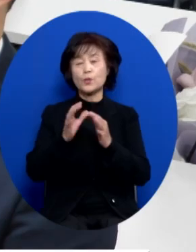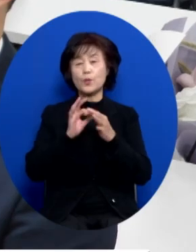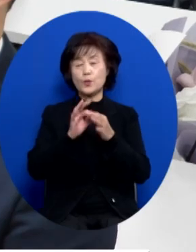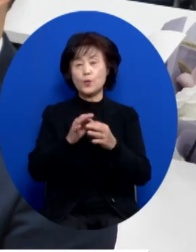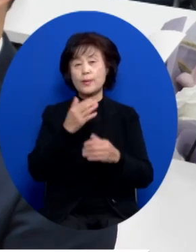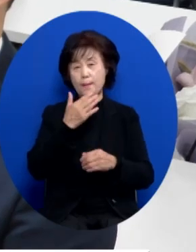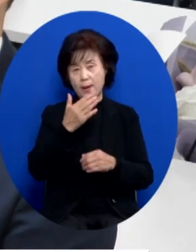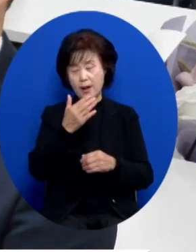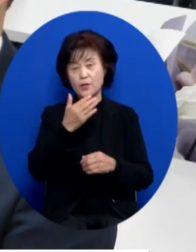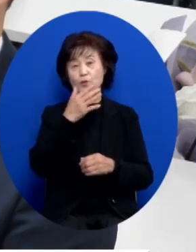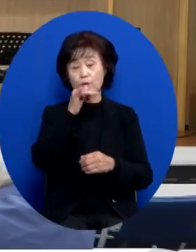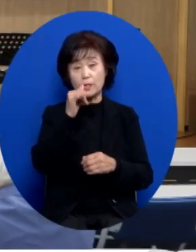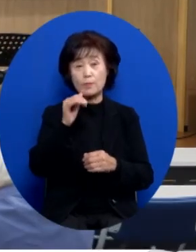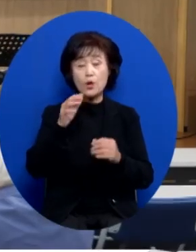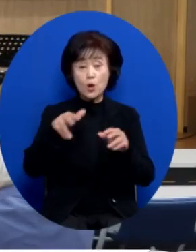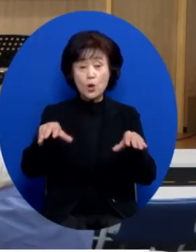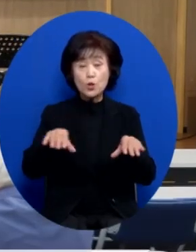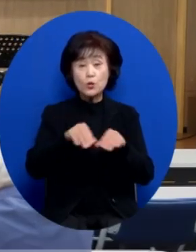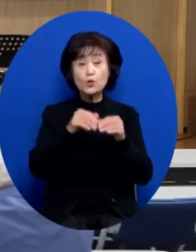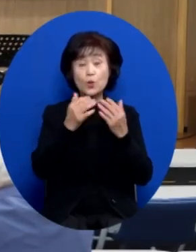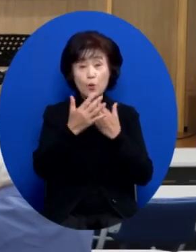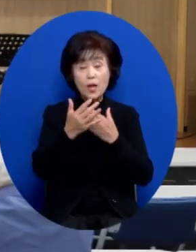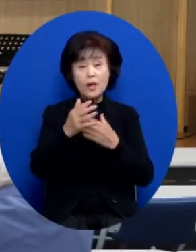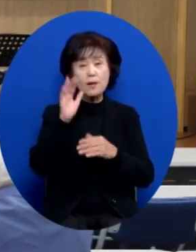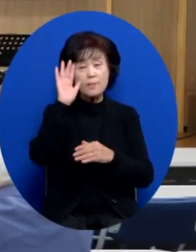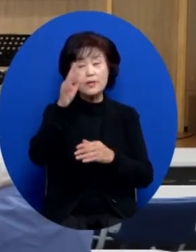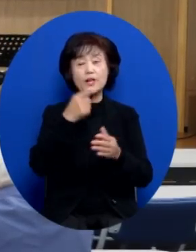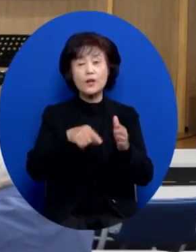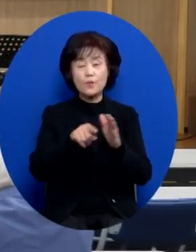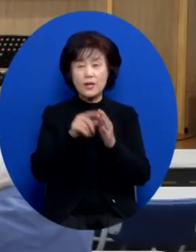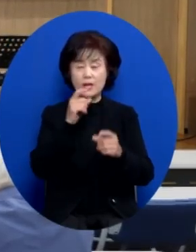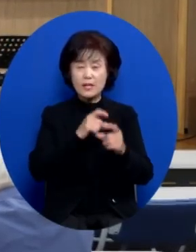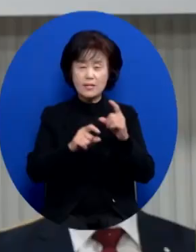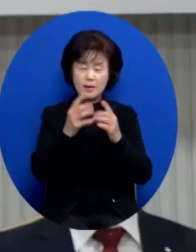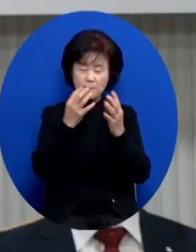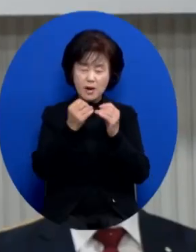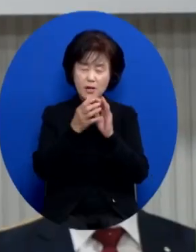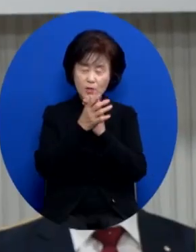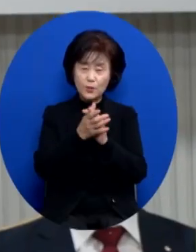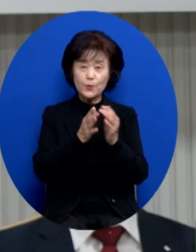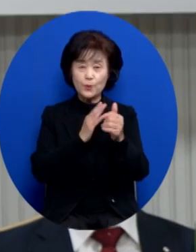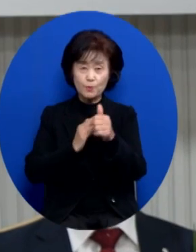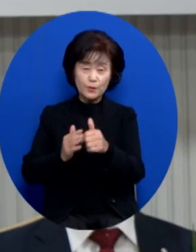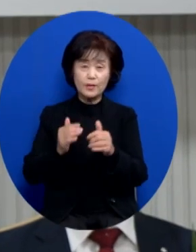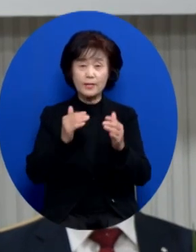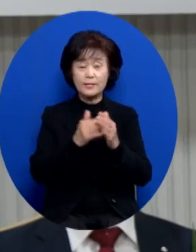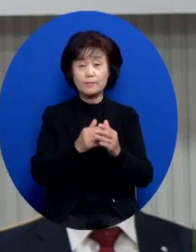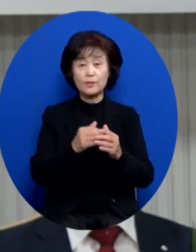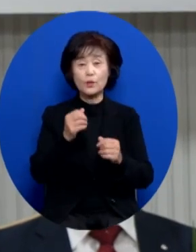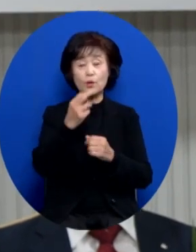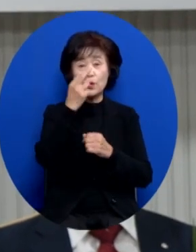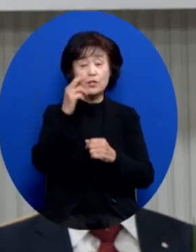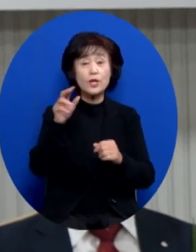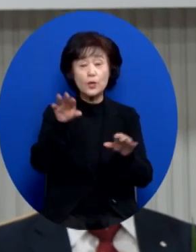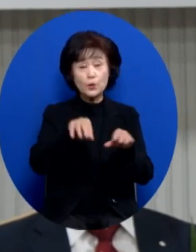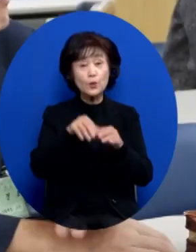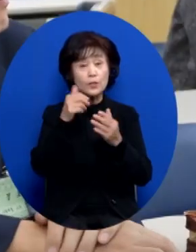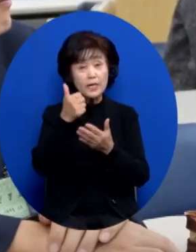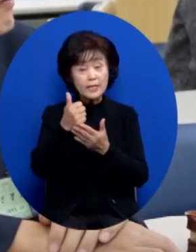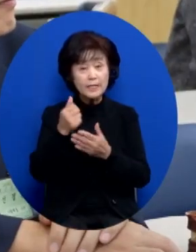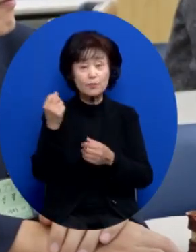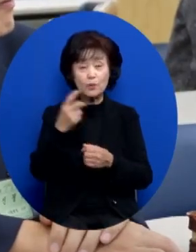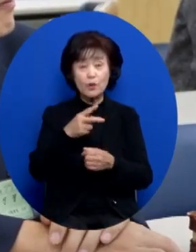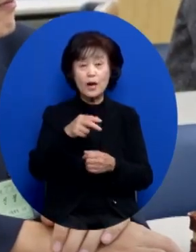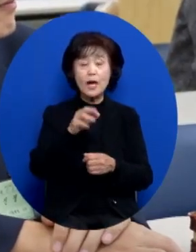한다며 총회의 미래를 위해 더 많이 기도하자고 말했습니다. 이어 대신대학교 최대회 총장과